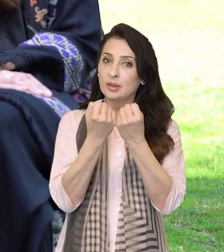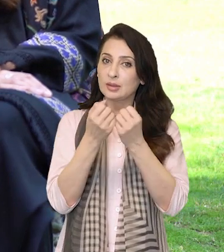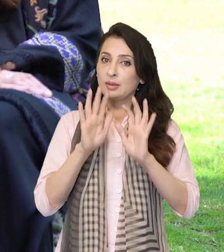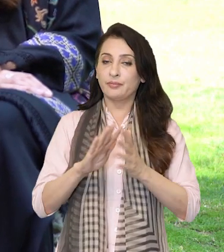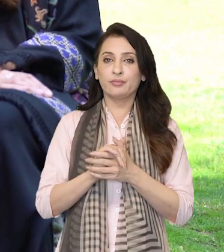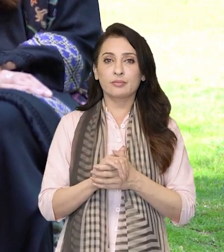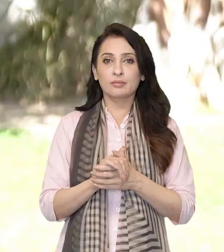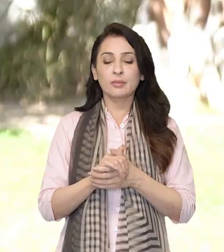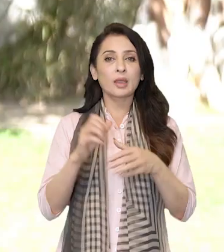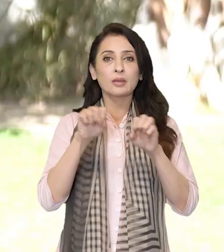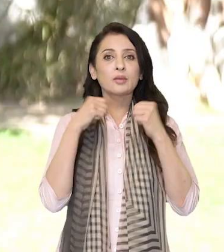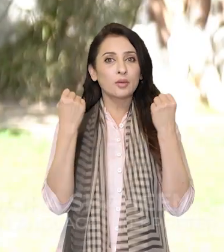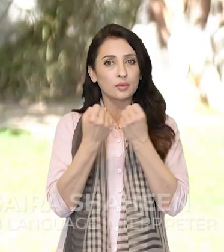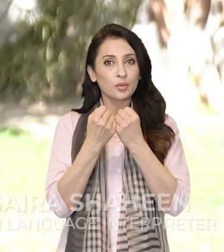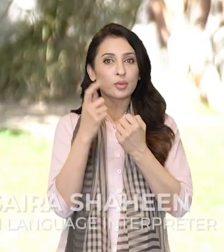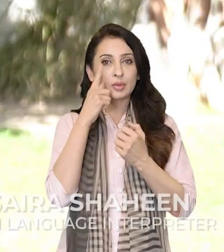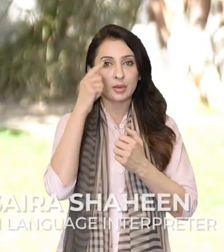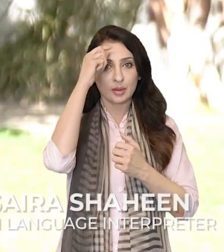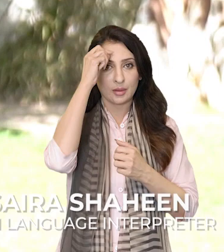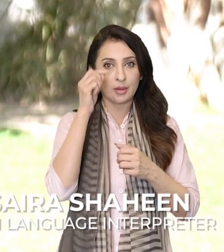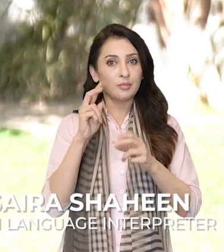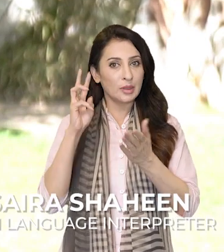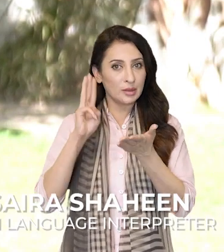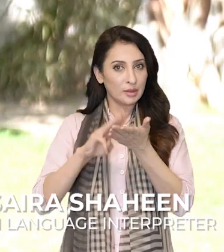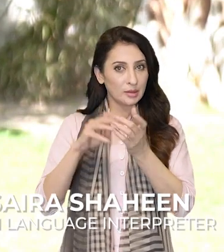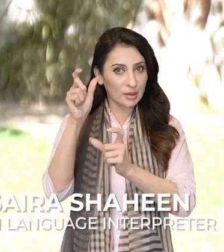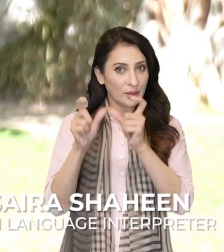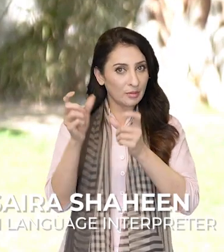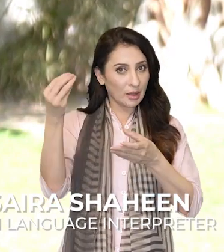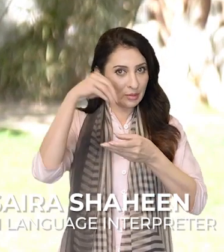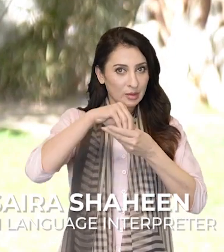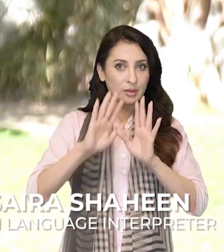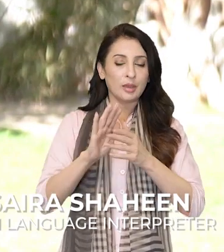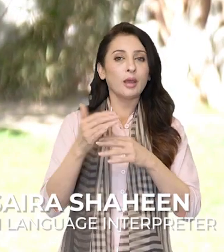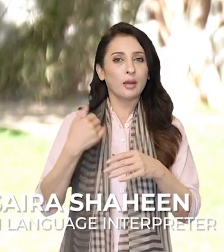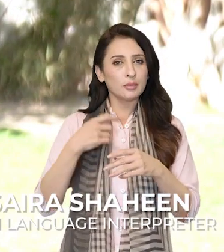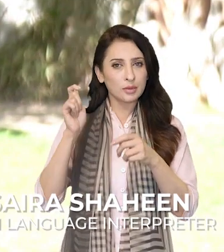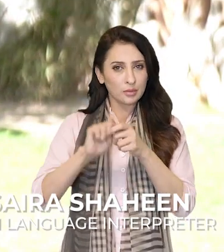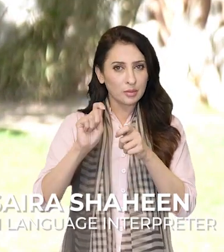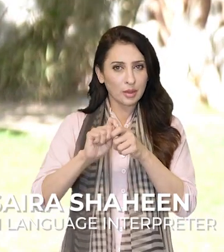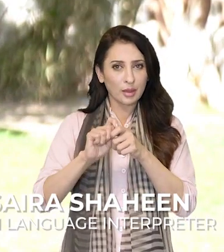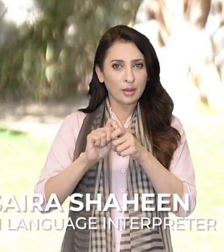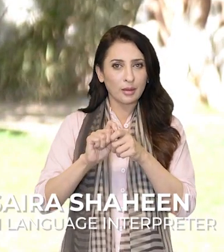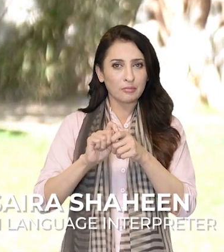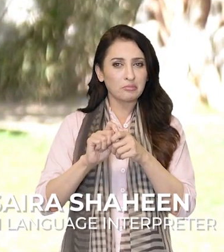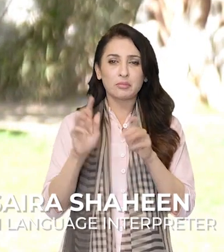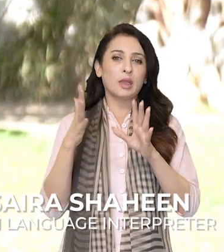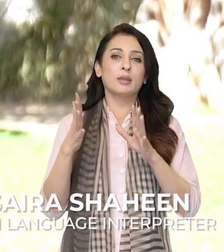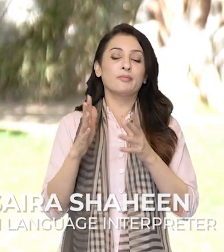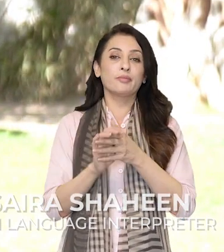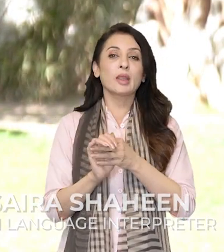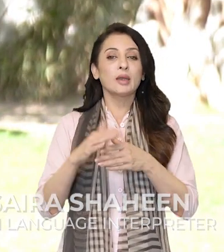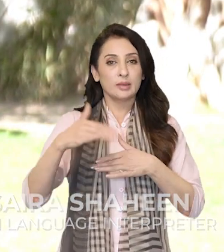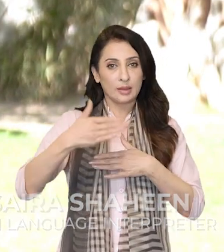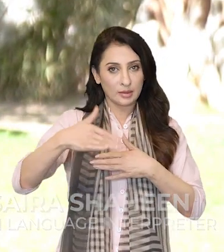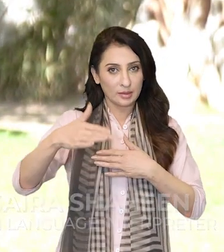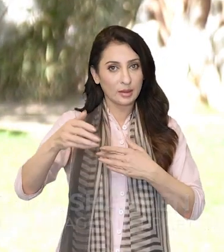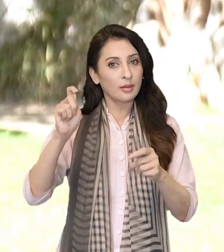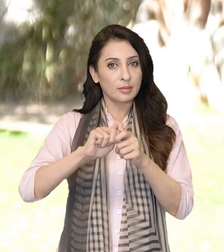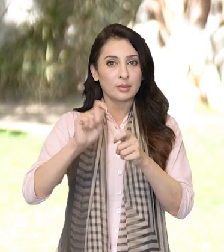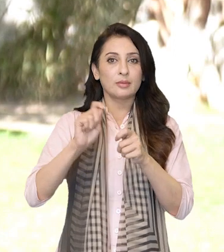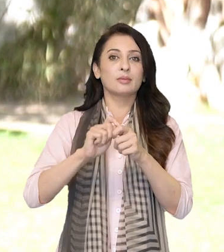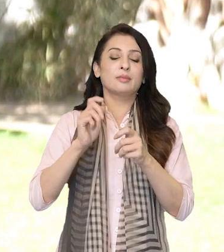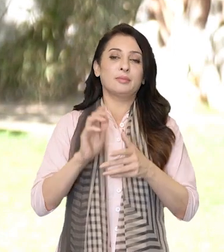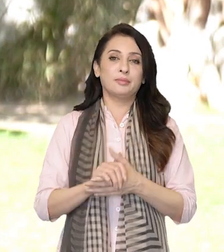गिविंग नेस्ट एक ग्रुप है जो पूरी मदर्स का है, सो वी कांट से कि वी फाउंडेड इट, लेकिन इट्स बेसिकली इन एग्जिस्टेंस बिकॉज